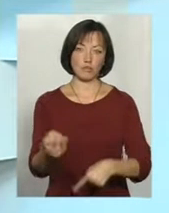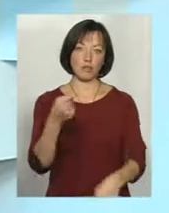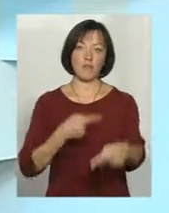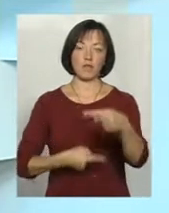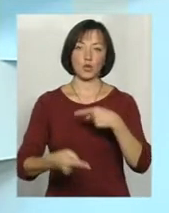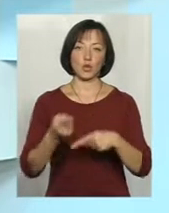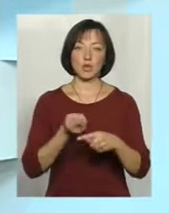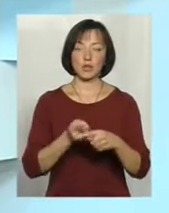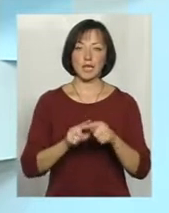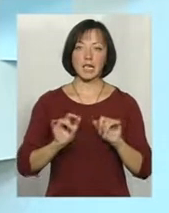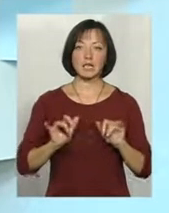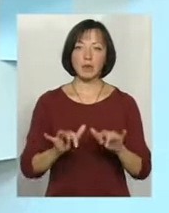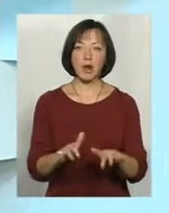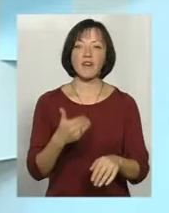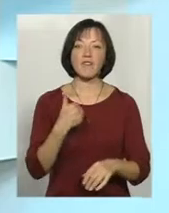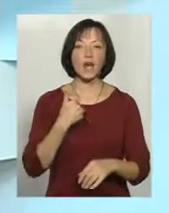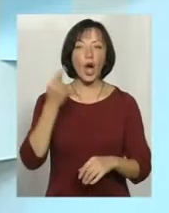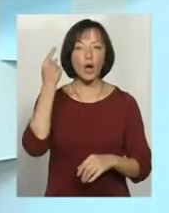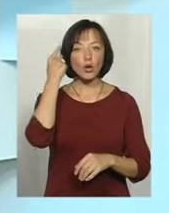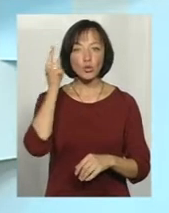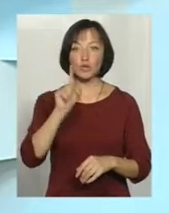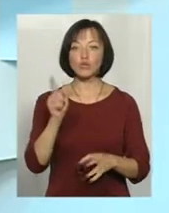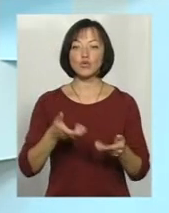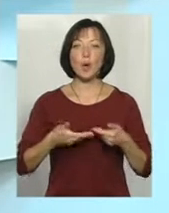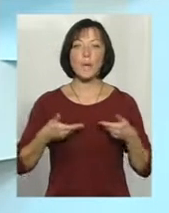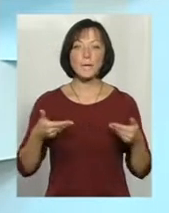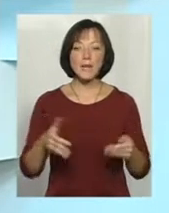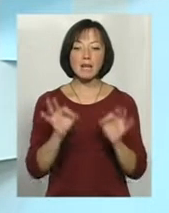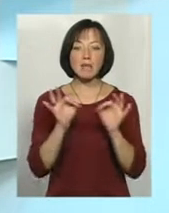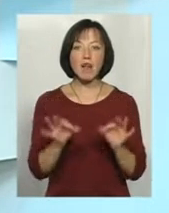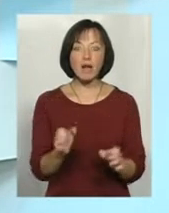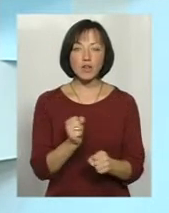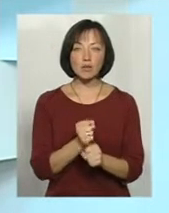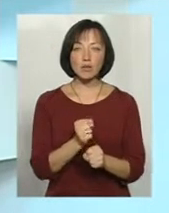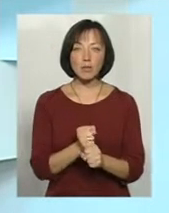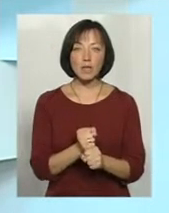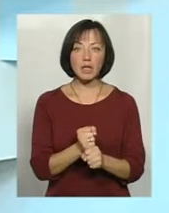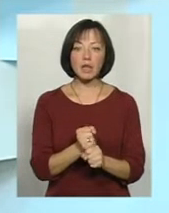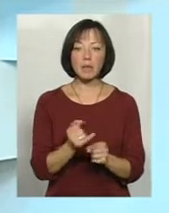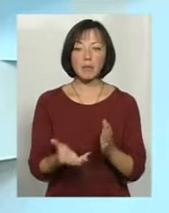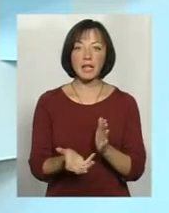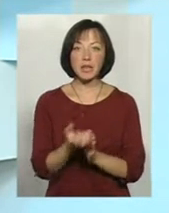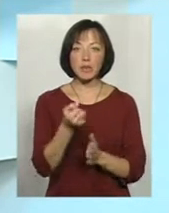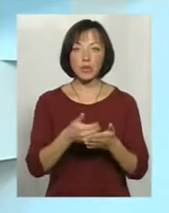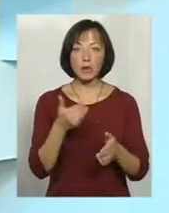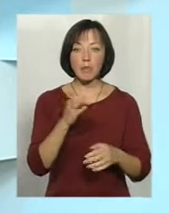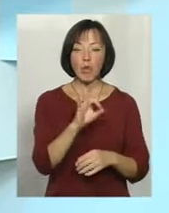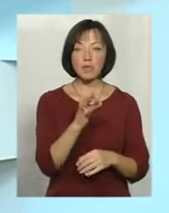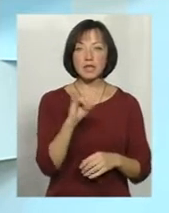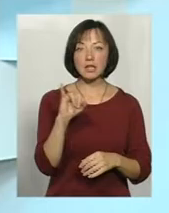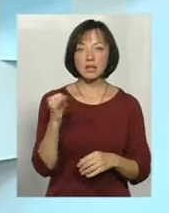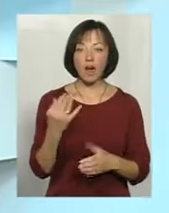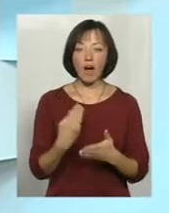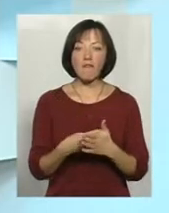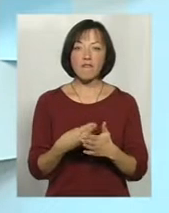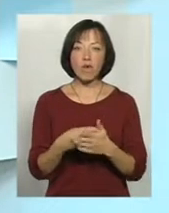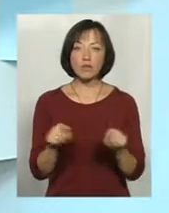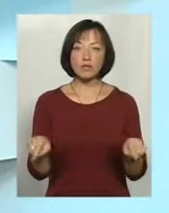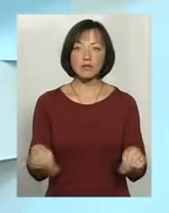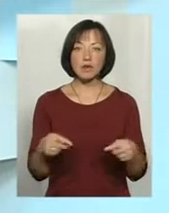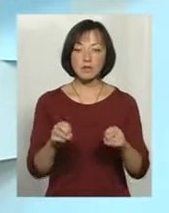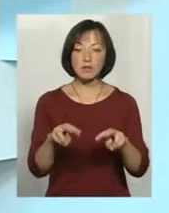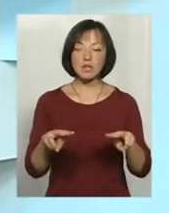цієї справи. І я думаю, що ми правильно зробили і підтримку, отримали від Олександра Івановича. Фонд створив він